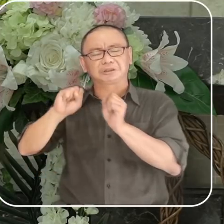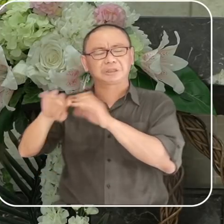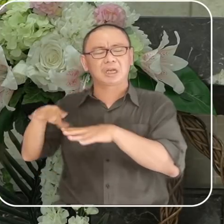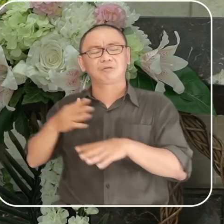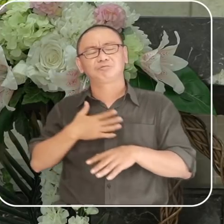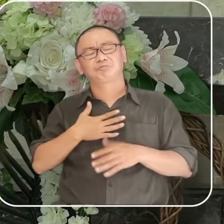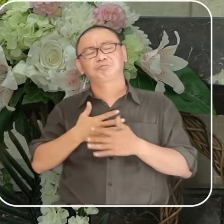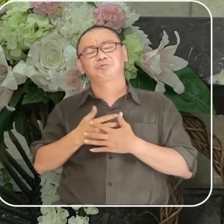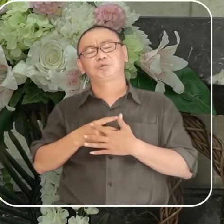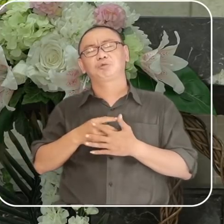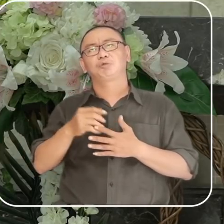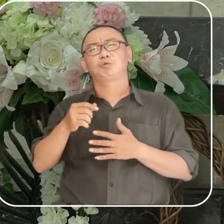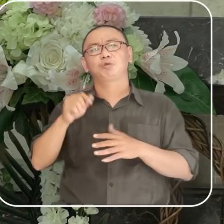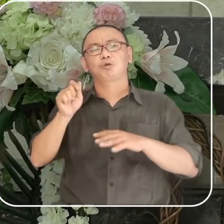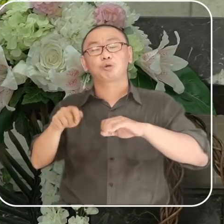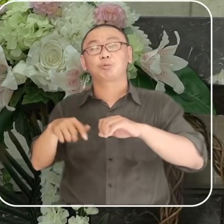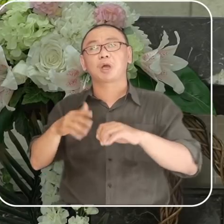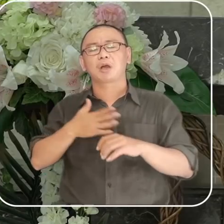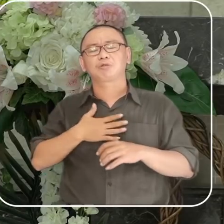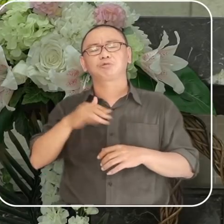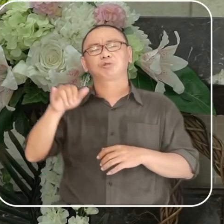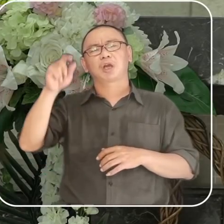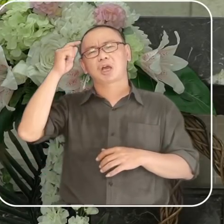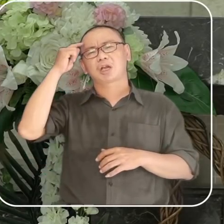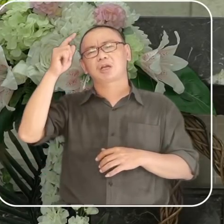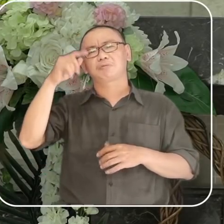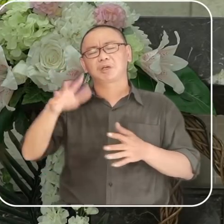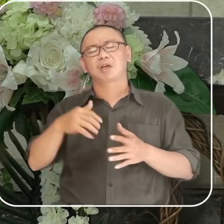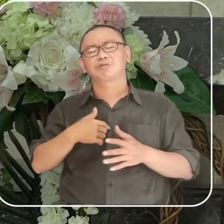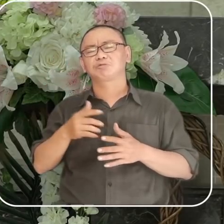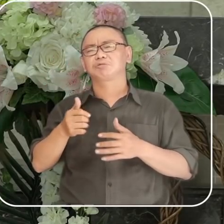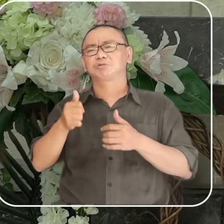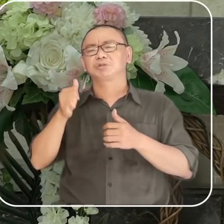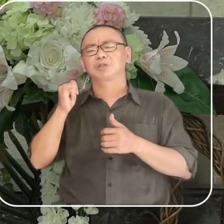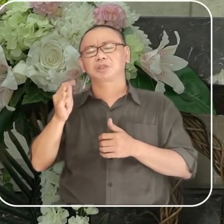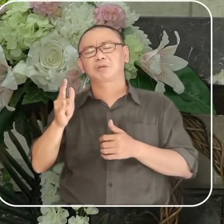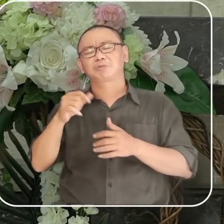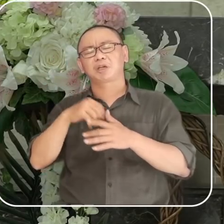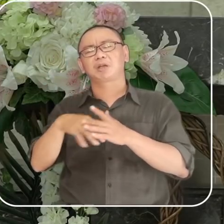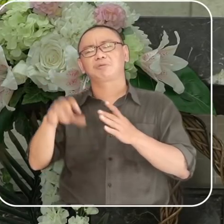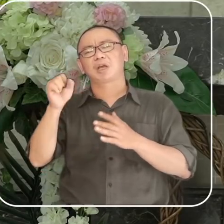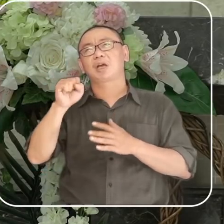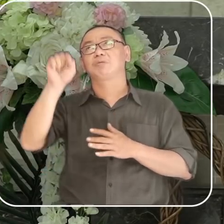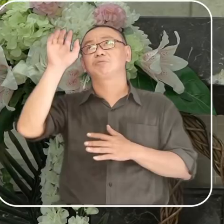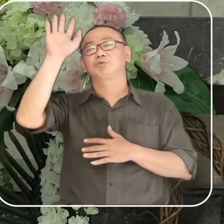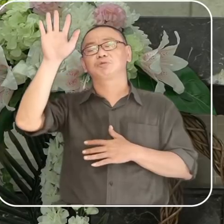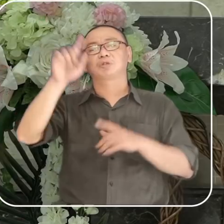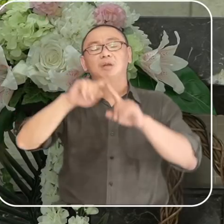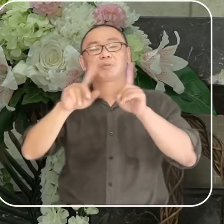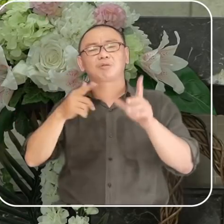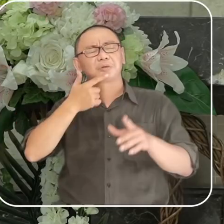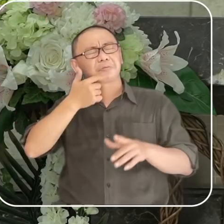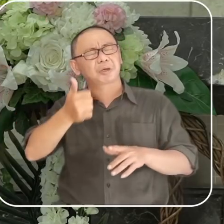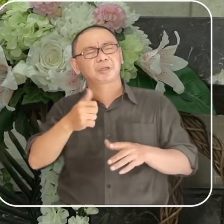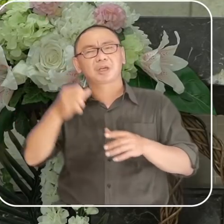Allah. Biarlah aku tetap ada di dalam tangan-Mu, tetapi aku menikmati